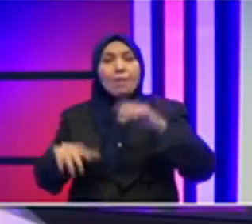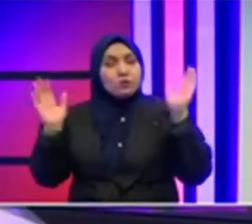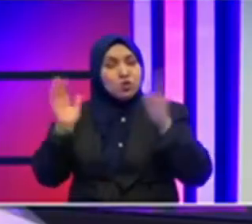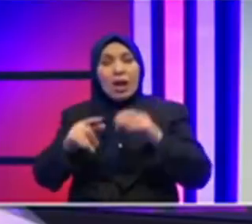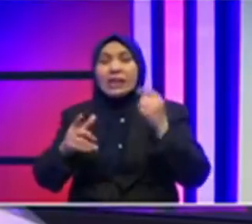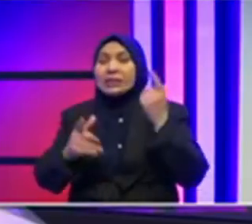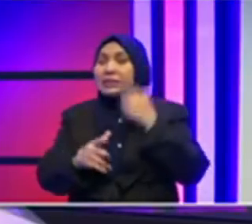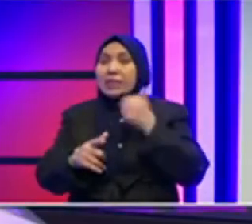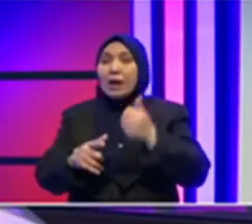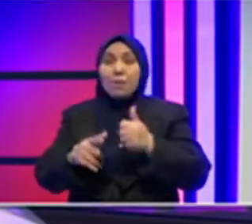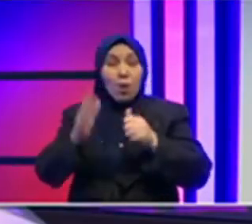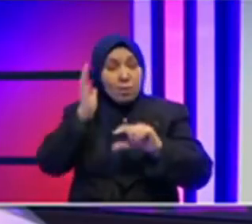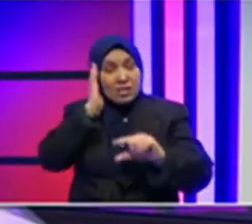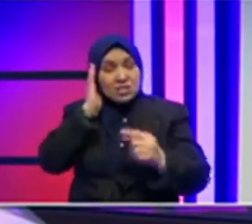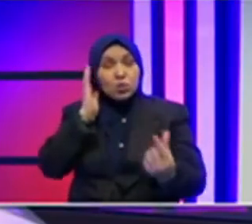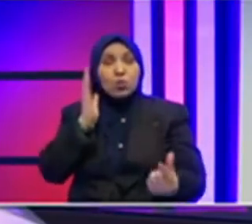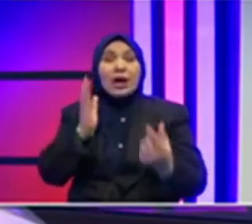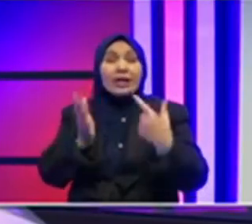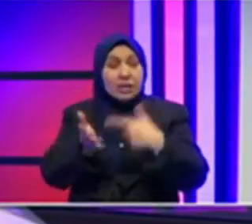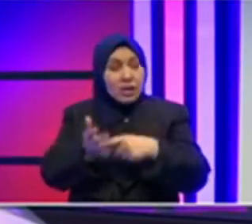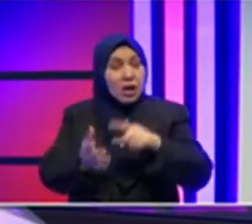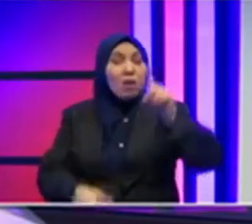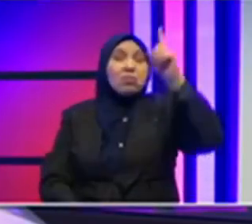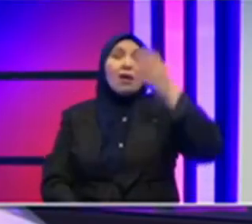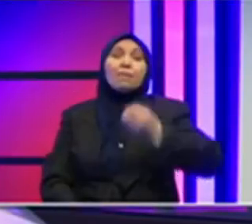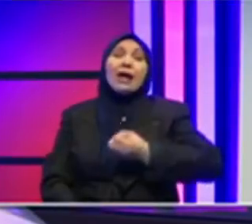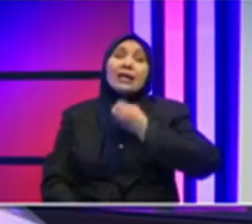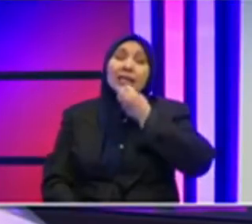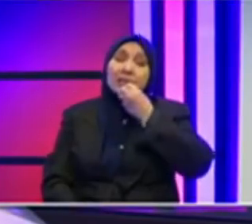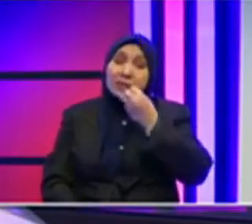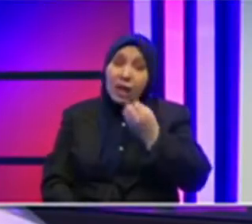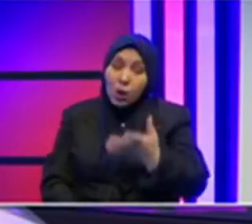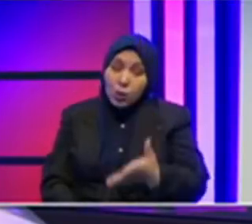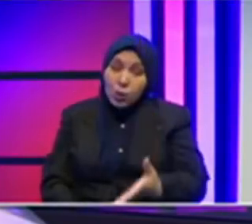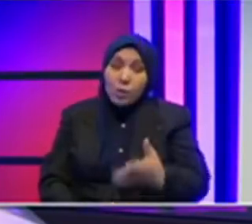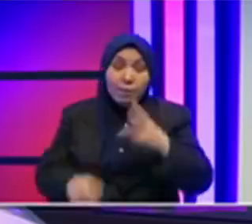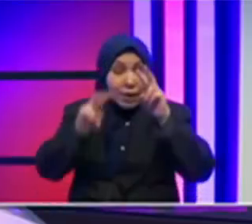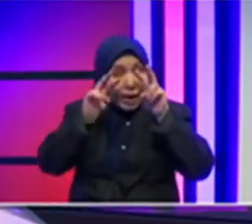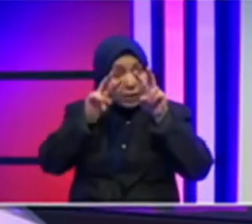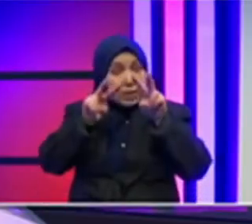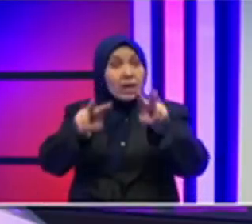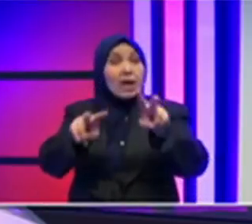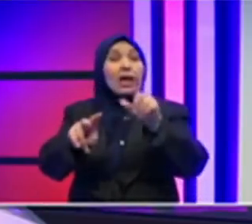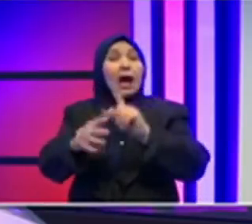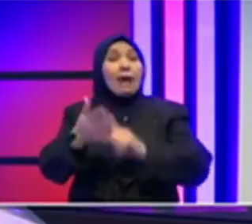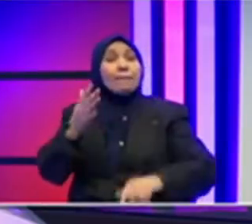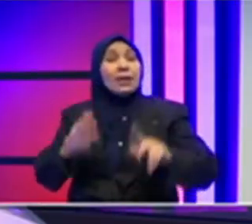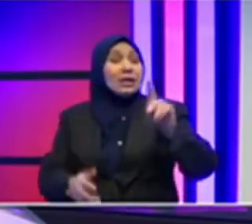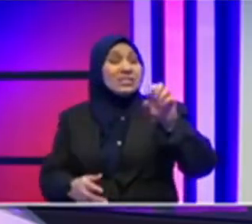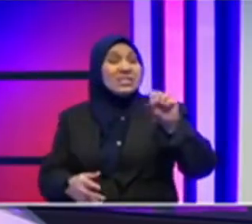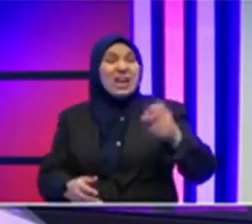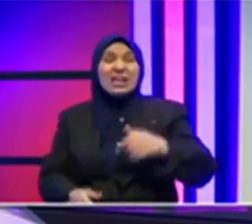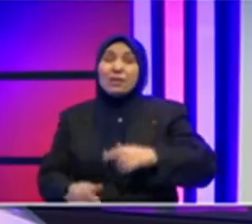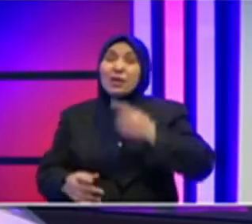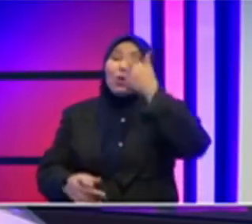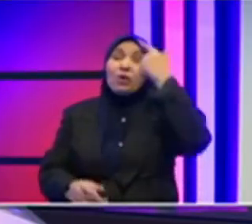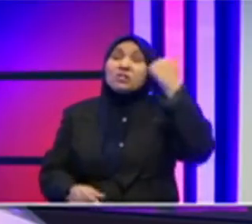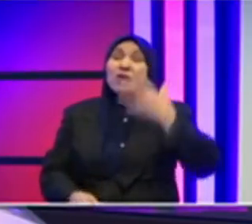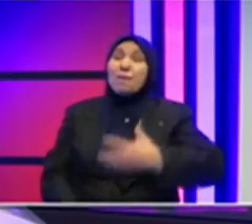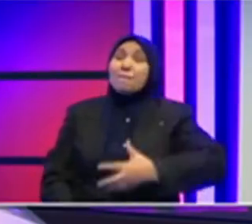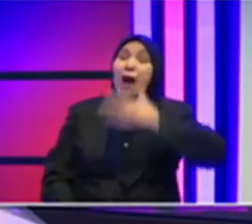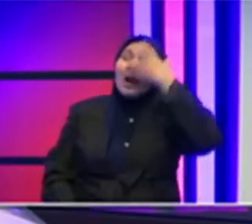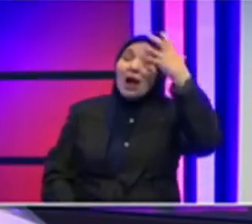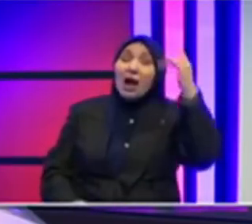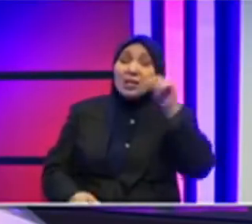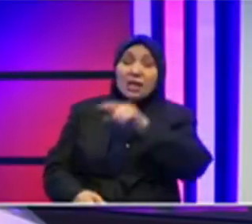sebenarnya. Kan Allah kata falyanzur, perhatikan apa kesan kepada kemarahan kamu itu,